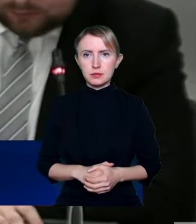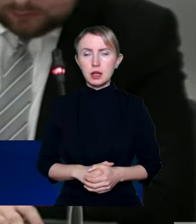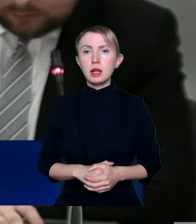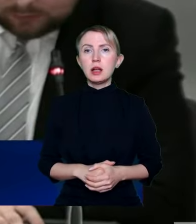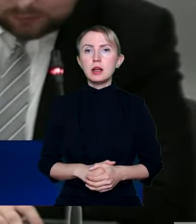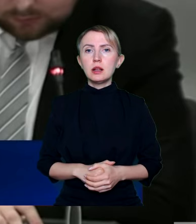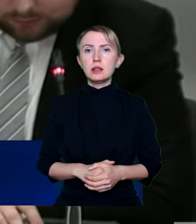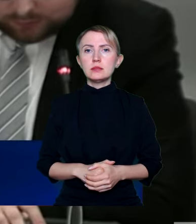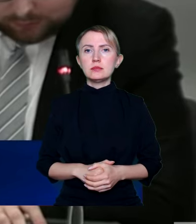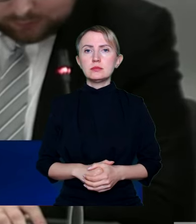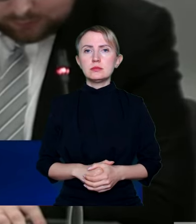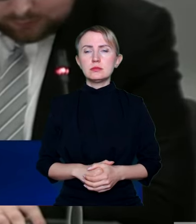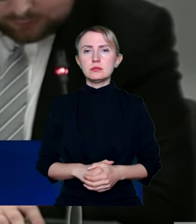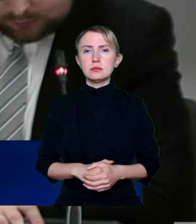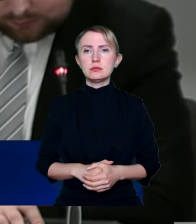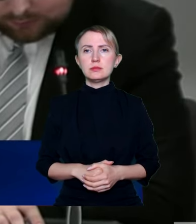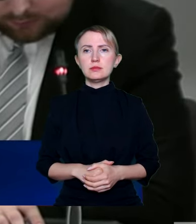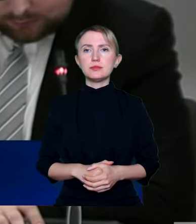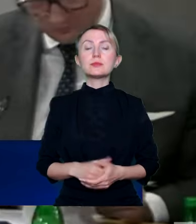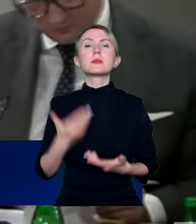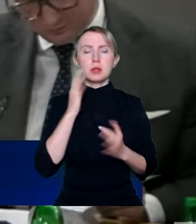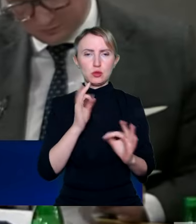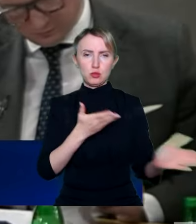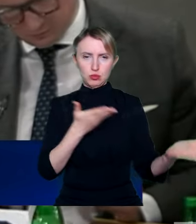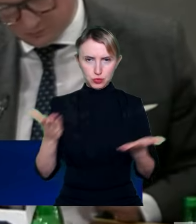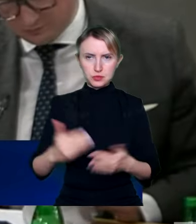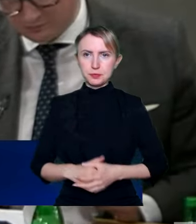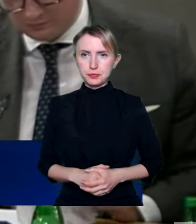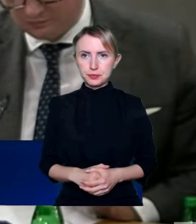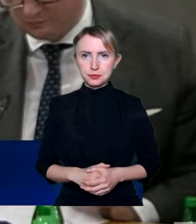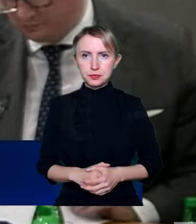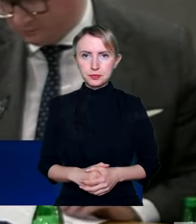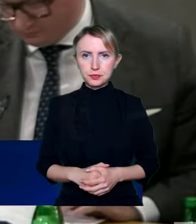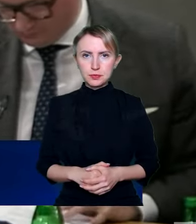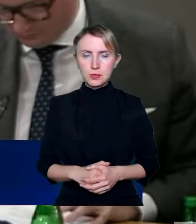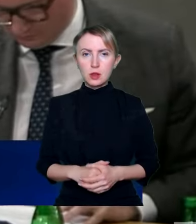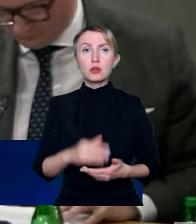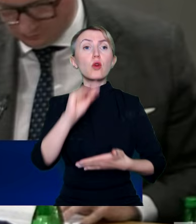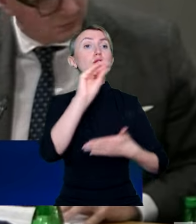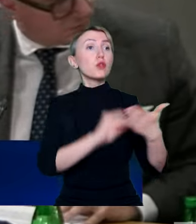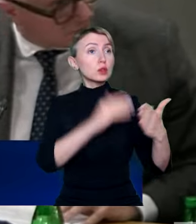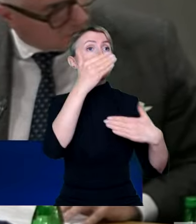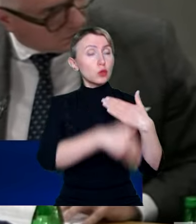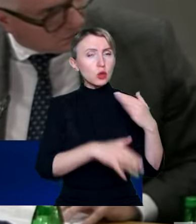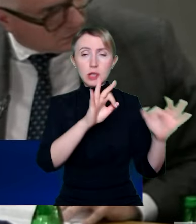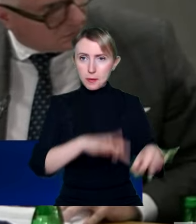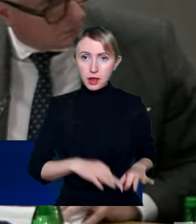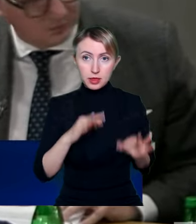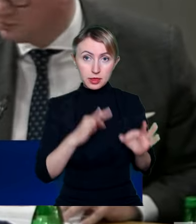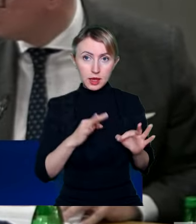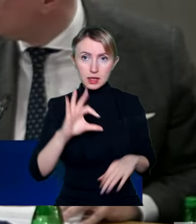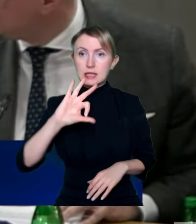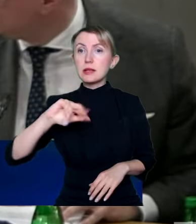piśmie sygnowane, także złożymy. Bardzo proszę, bardzo dziękuję. Skończcie panowie swój wniosek, czyli pan teraz